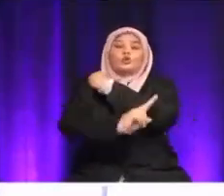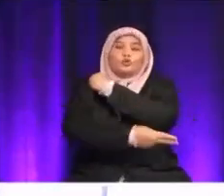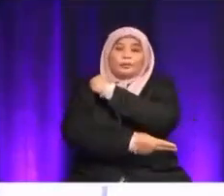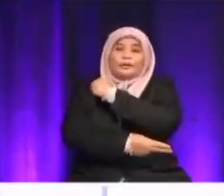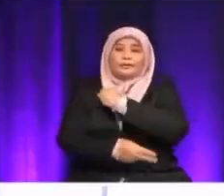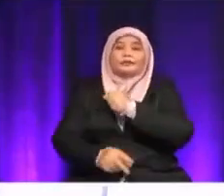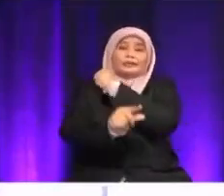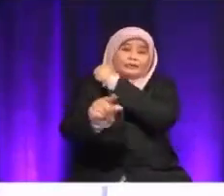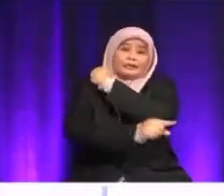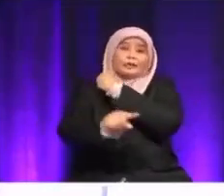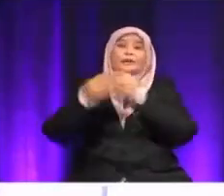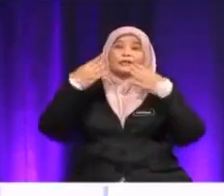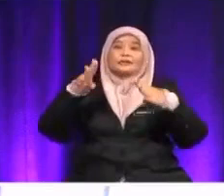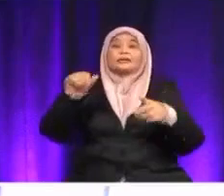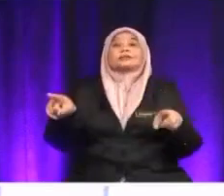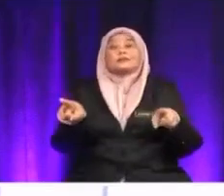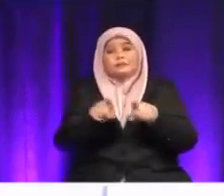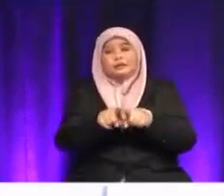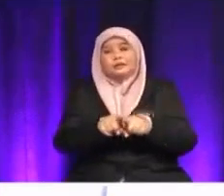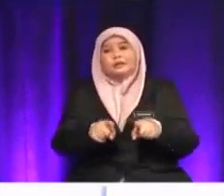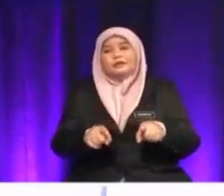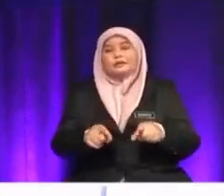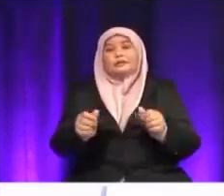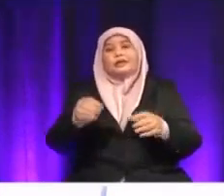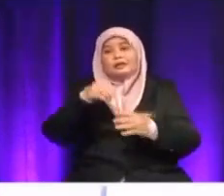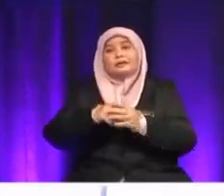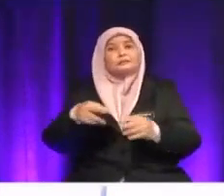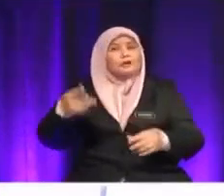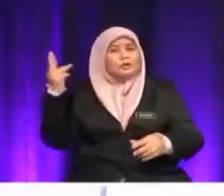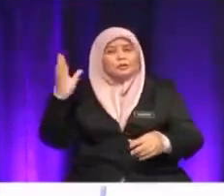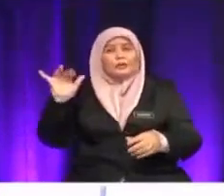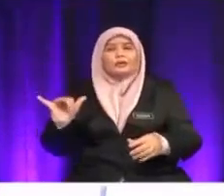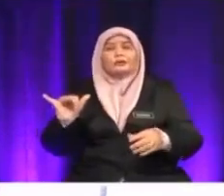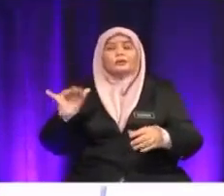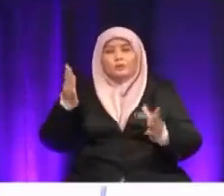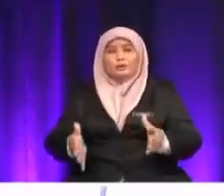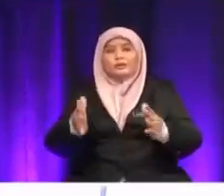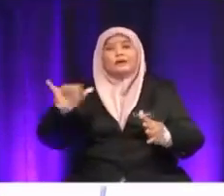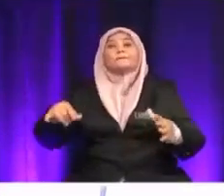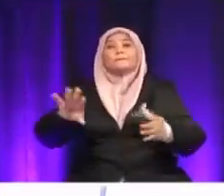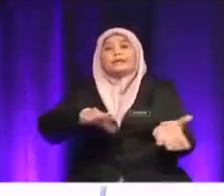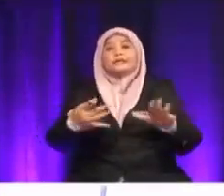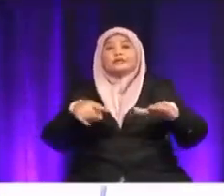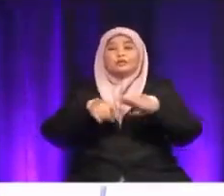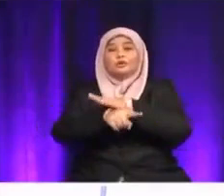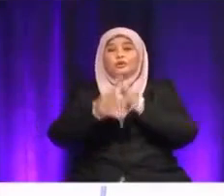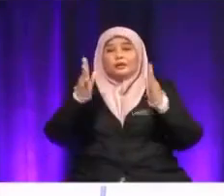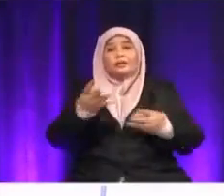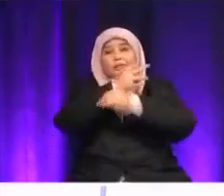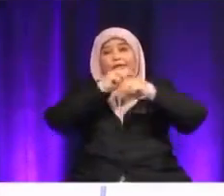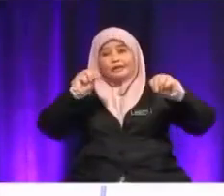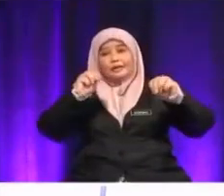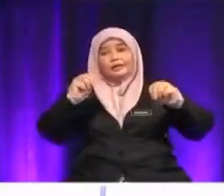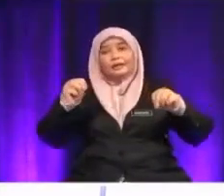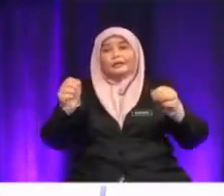balasan yang seimbang dalam perkara orang-orang yang mati dibunuh, iaitu orang merdeka dengan